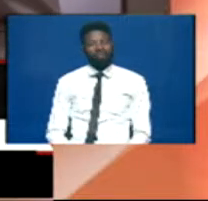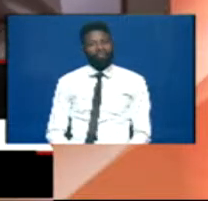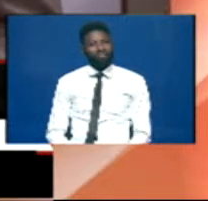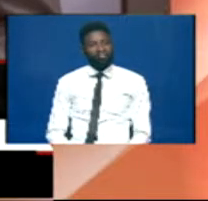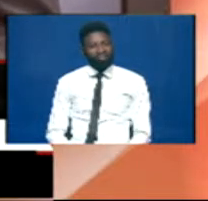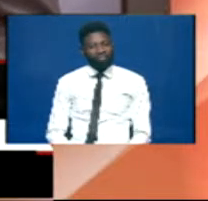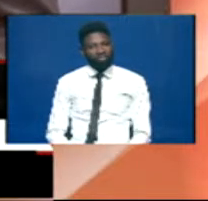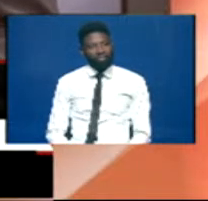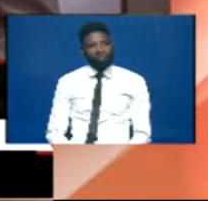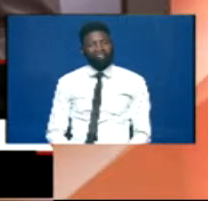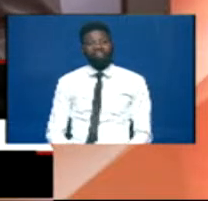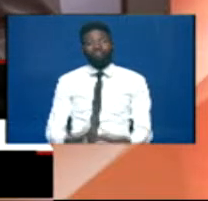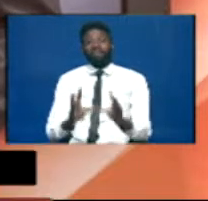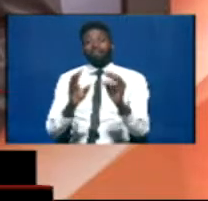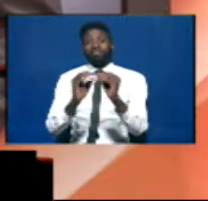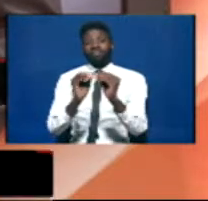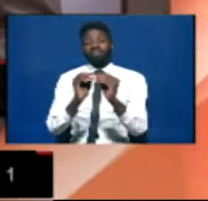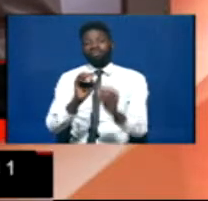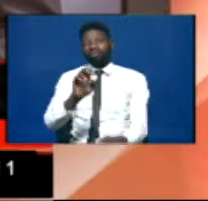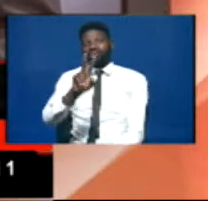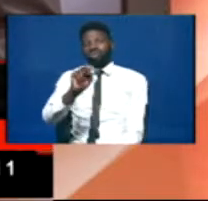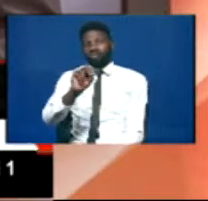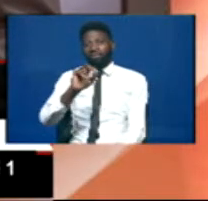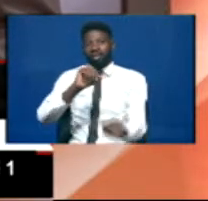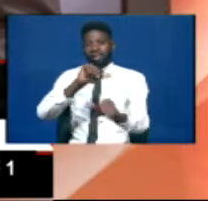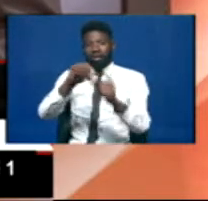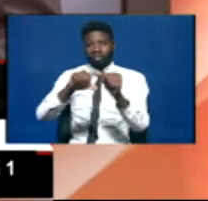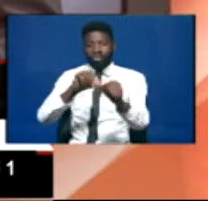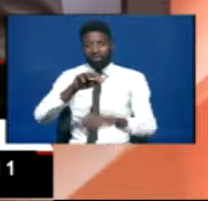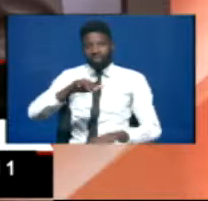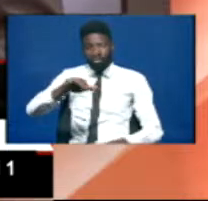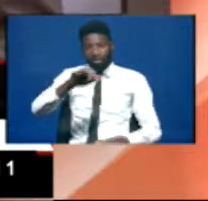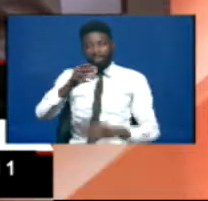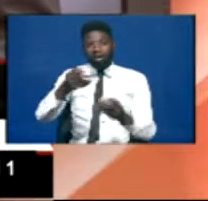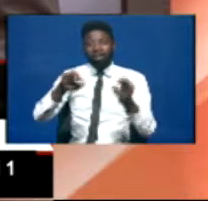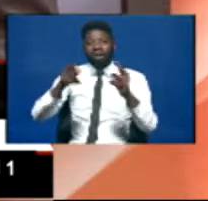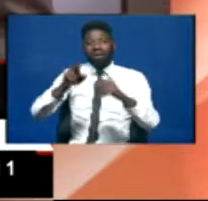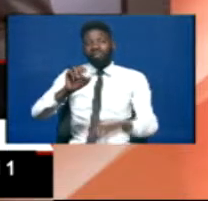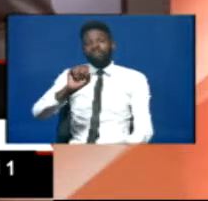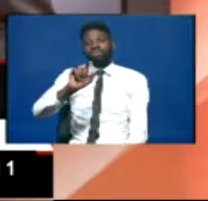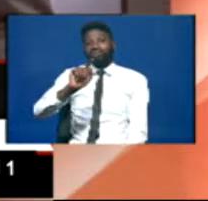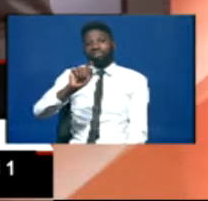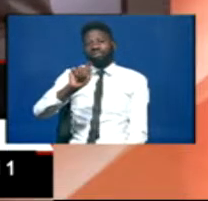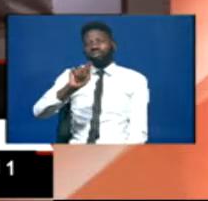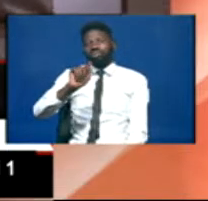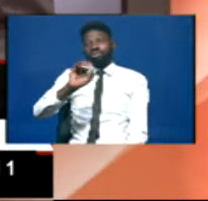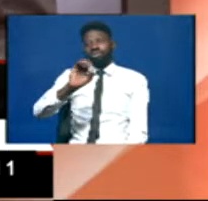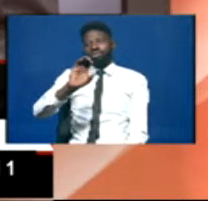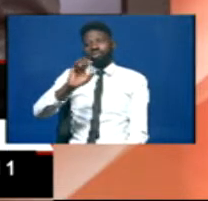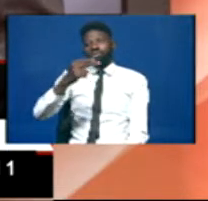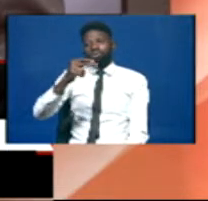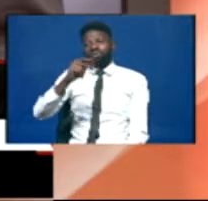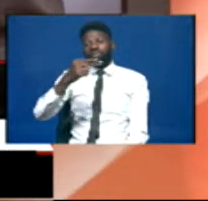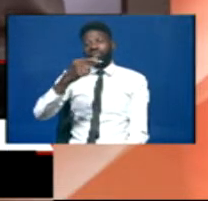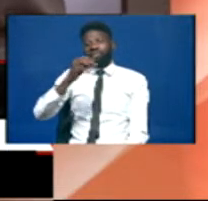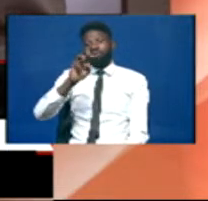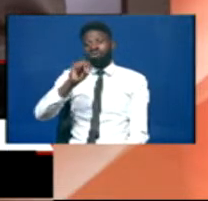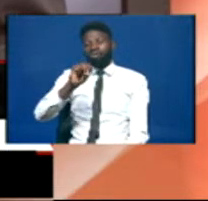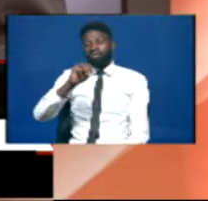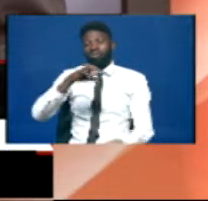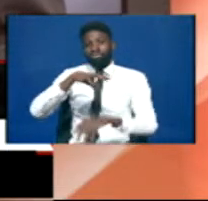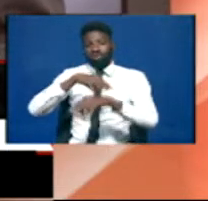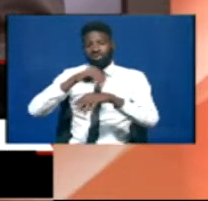Na mkutano wa Umoja wa Mataifa kuhusu mazingira uliandaliwa jijini Stockholm, Sweden, ambapo wito ulitolewa kwa hatua za